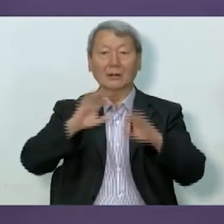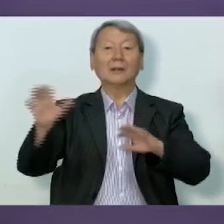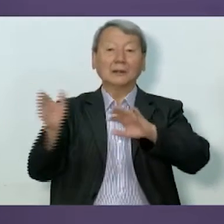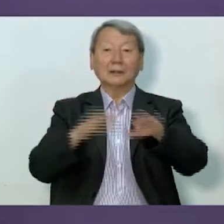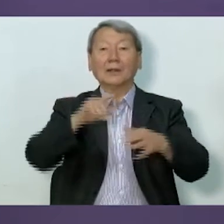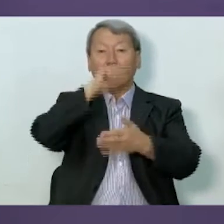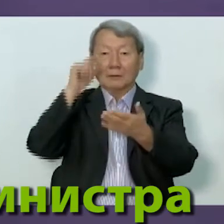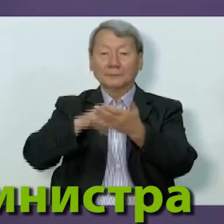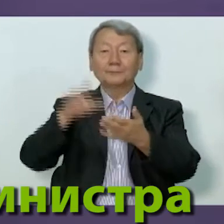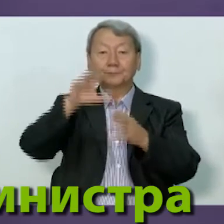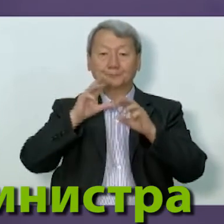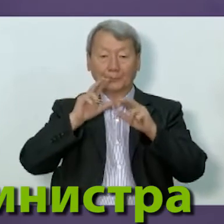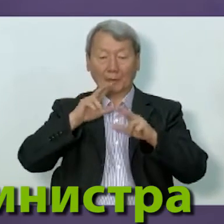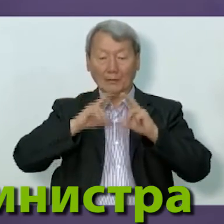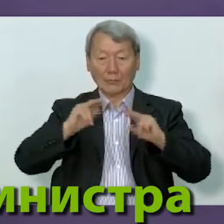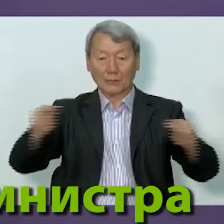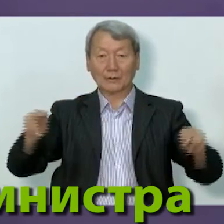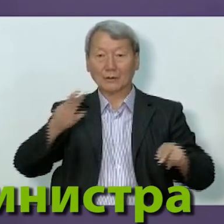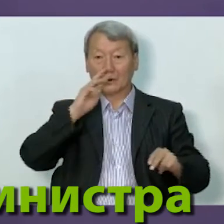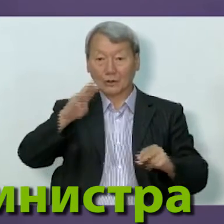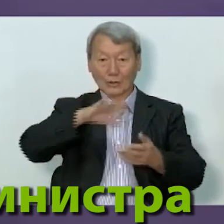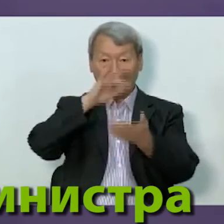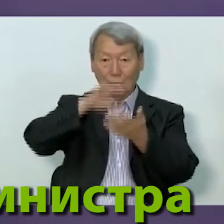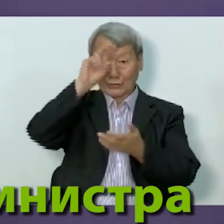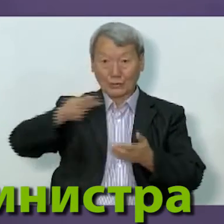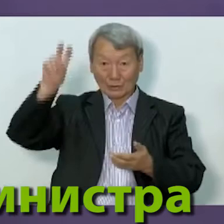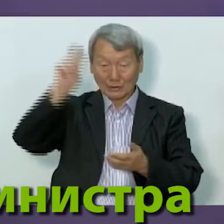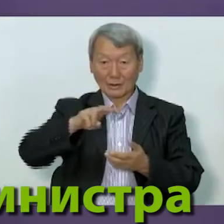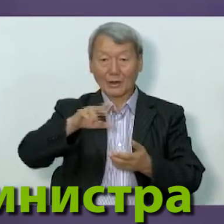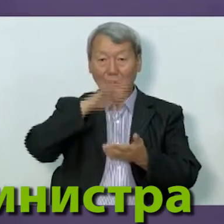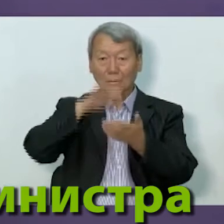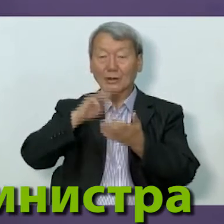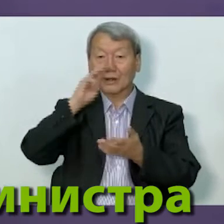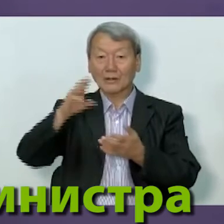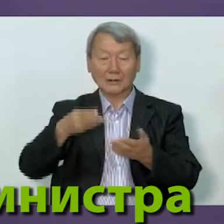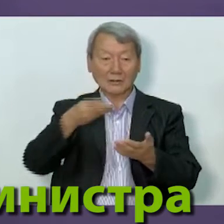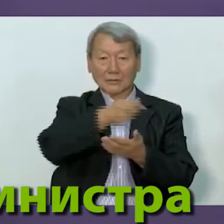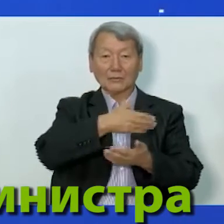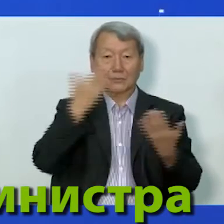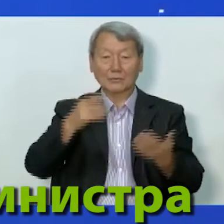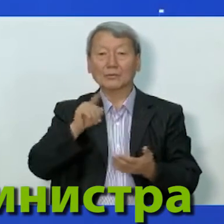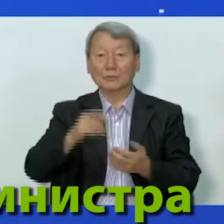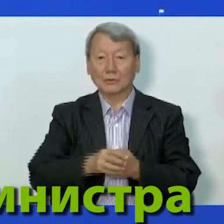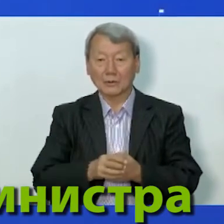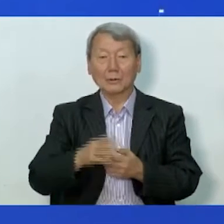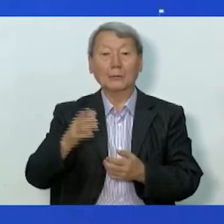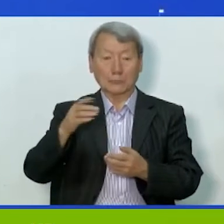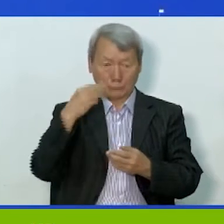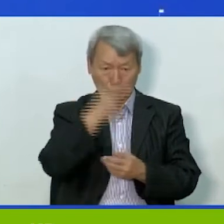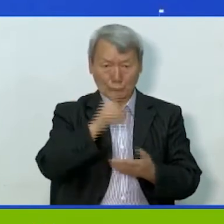Эмне үчүн ошо мугалимдерден келген суроо экен, эмне үчүн Бишкек мэриясы шаардык мугалимдердин айлык акысын бербей жатат дейт.